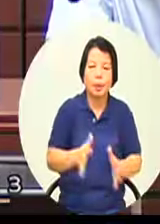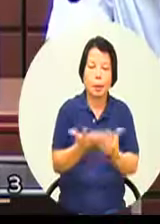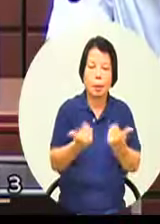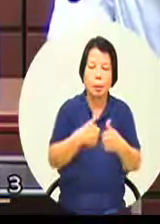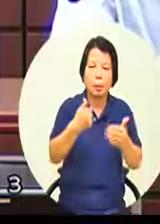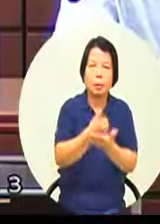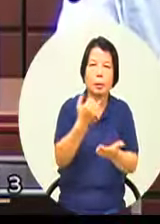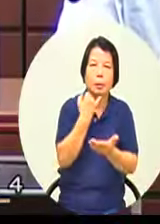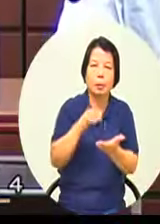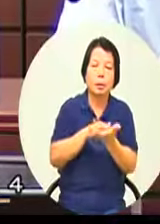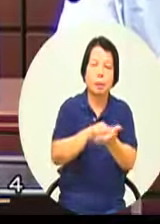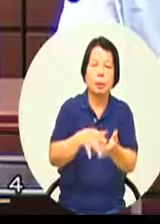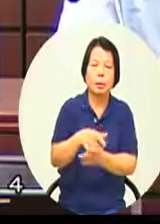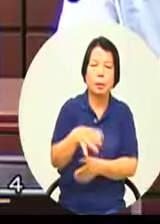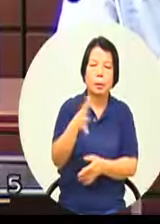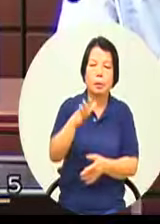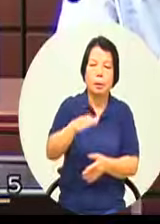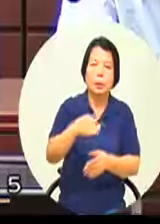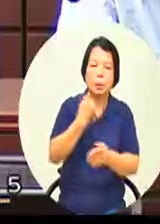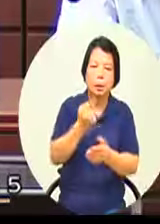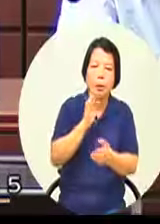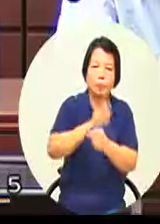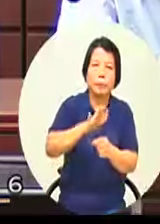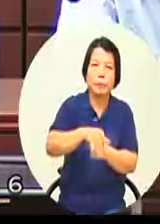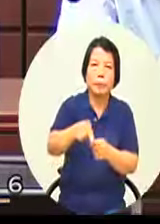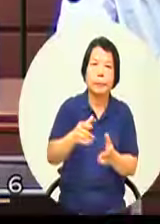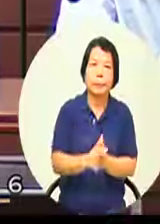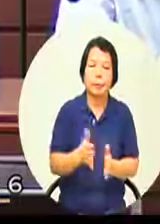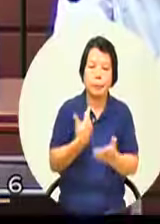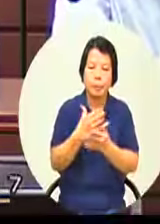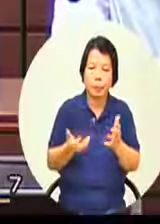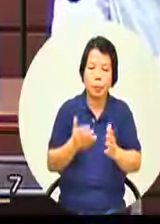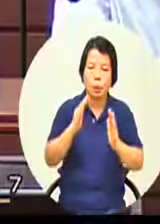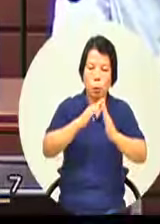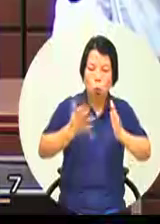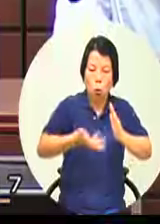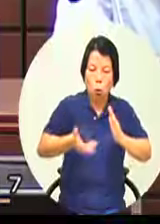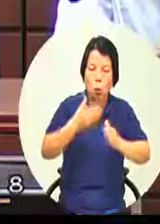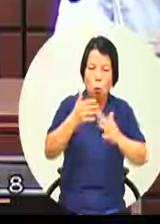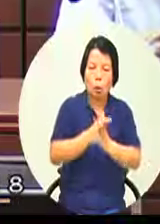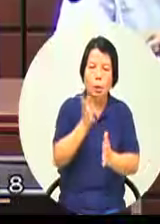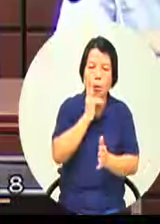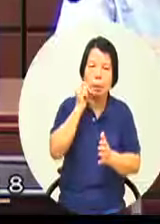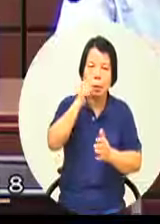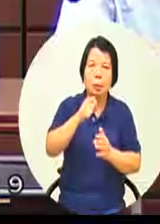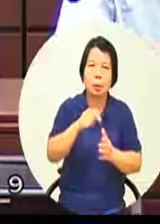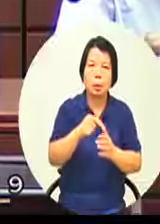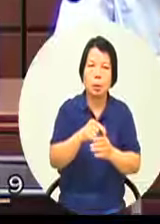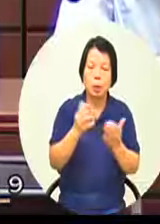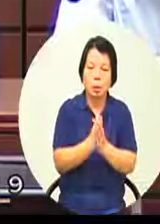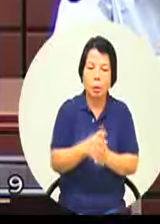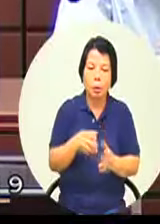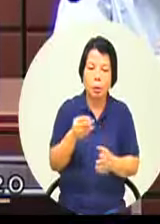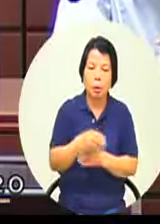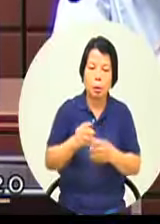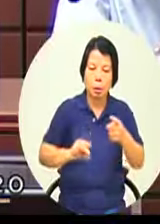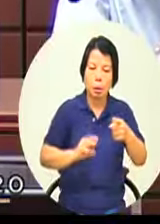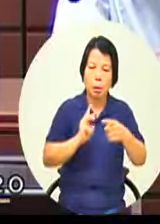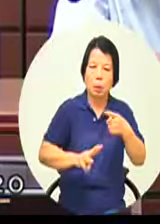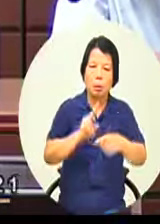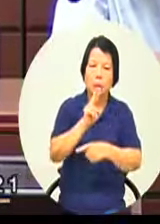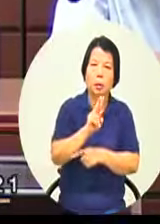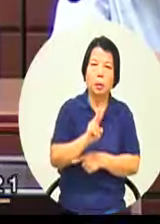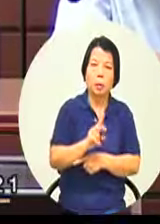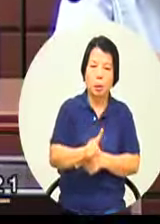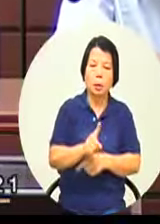伊会当9000块，哦，那么在伫只温室里面的钢结构的。本来为1/3会当提升到